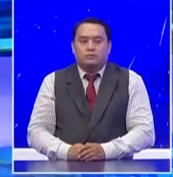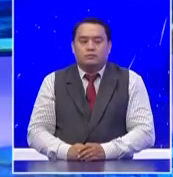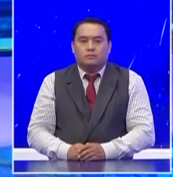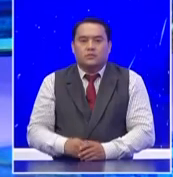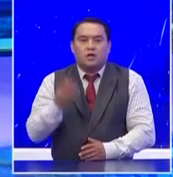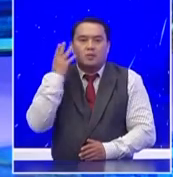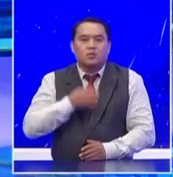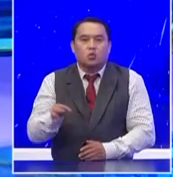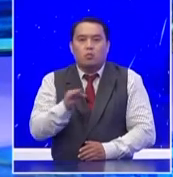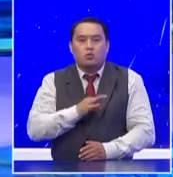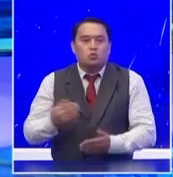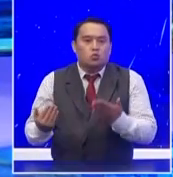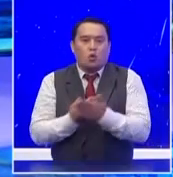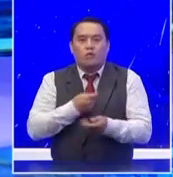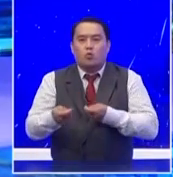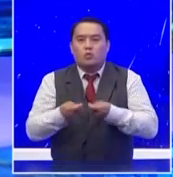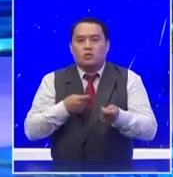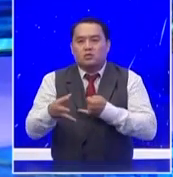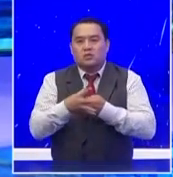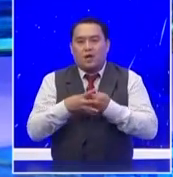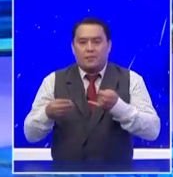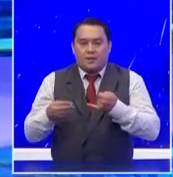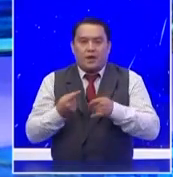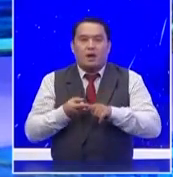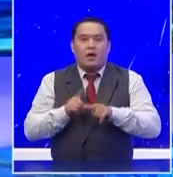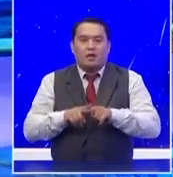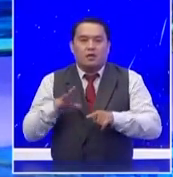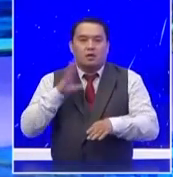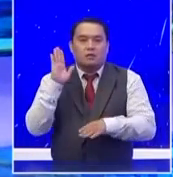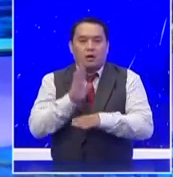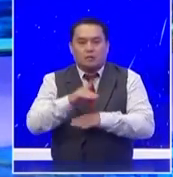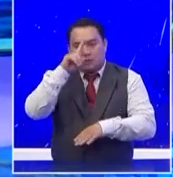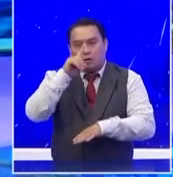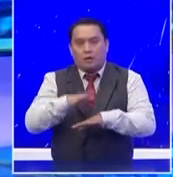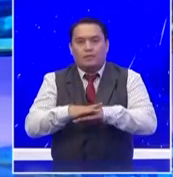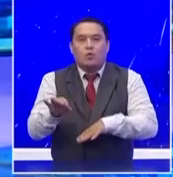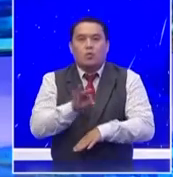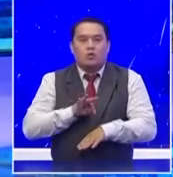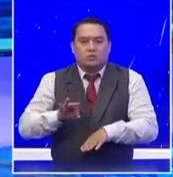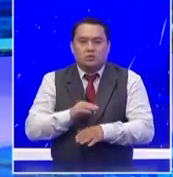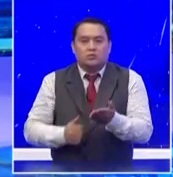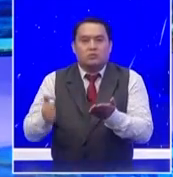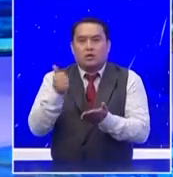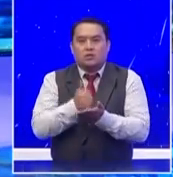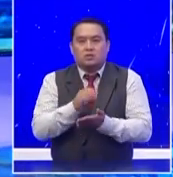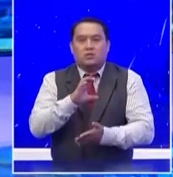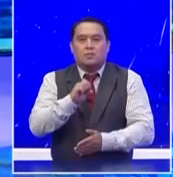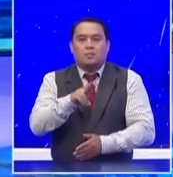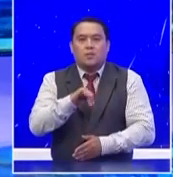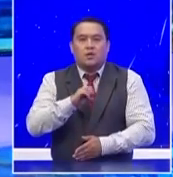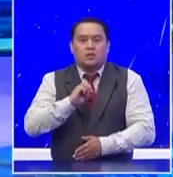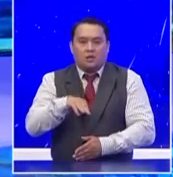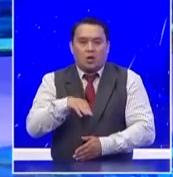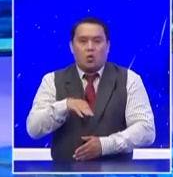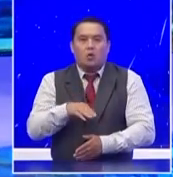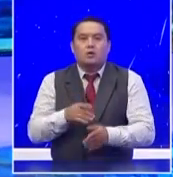В Алматинской области новый руководитель управления земельных отношений. Распоряжением главы региона Аманды Кабаталова им назначен Сабит